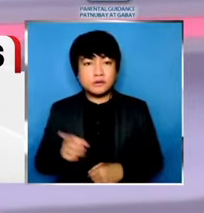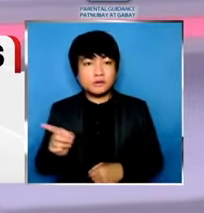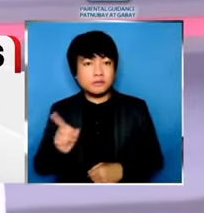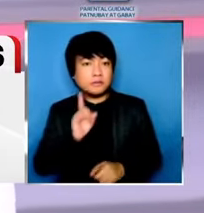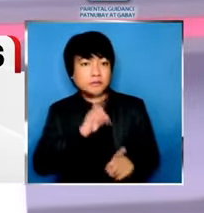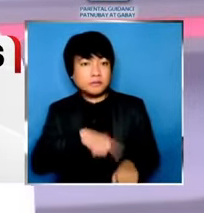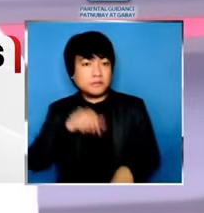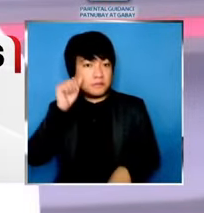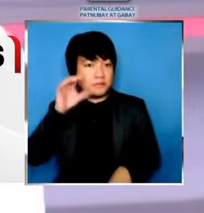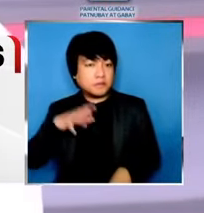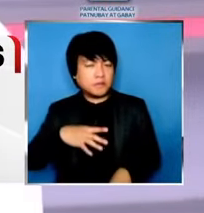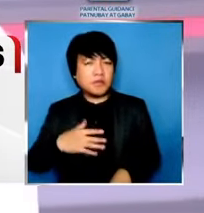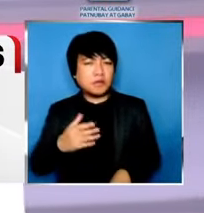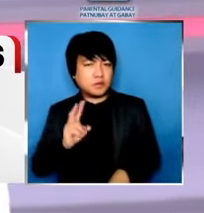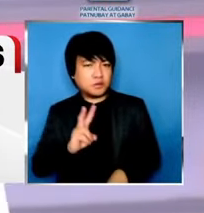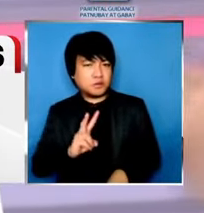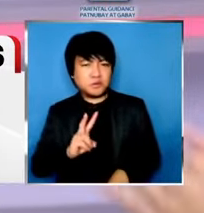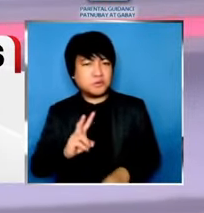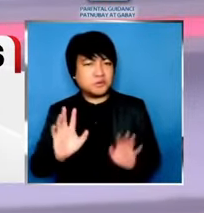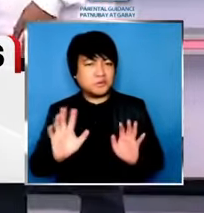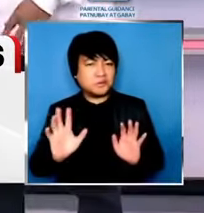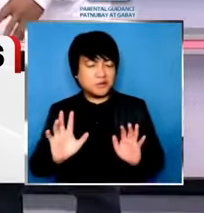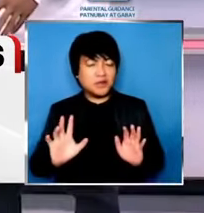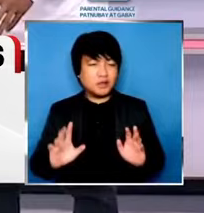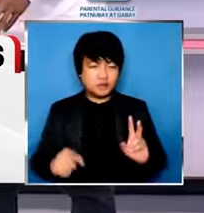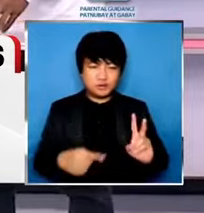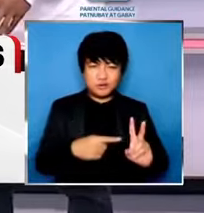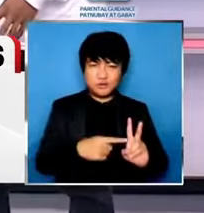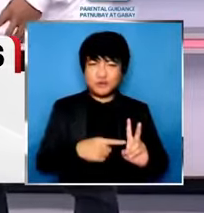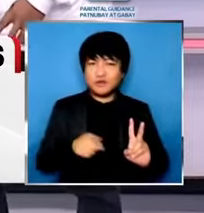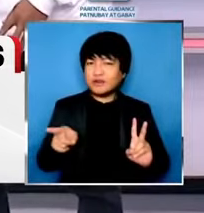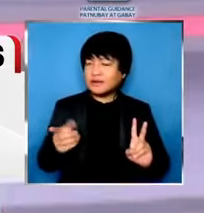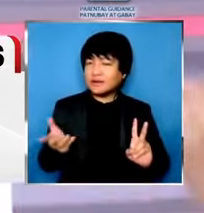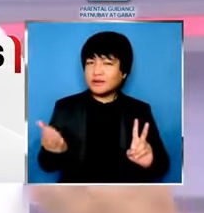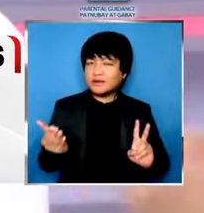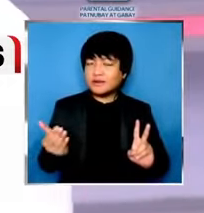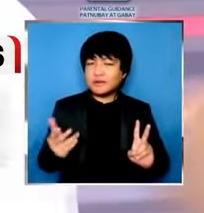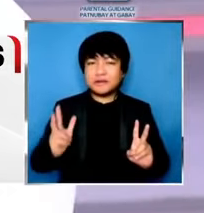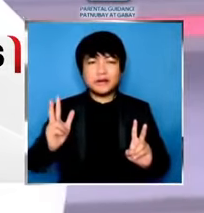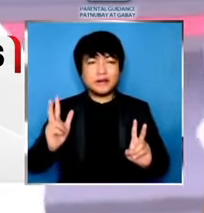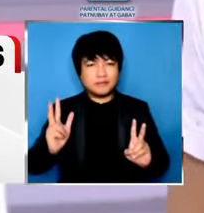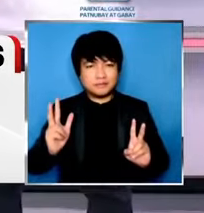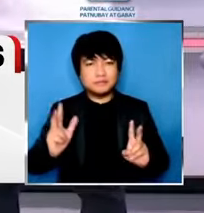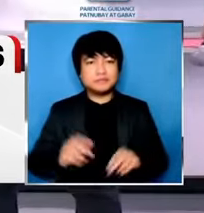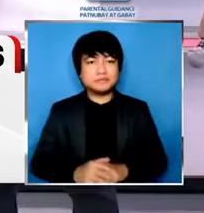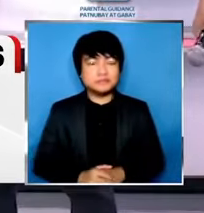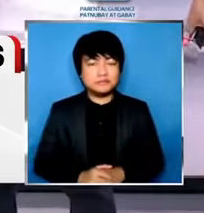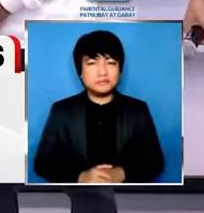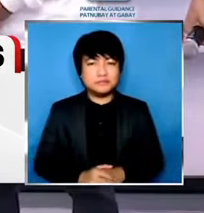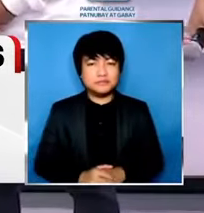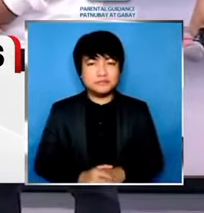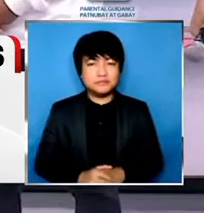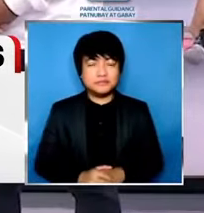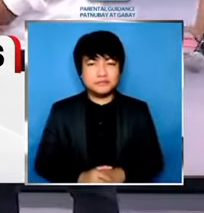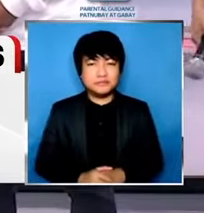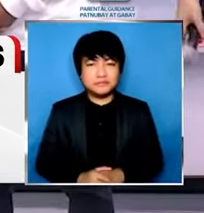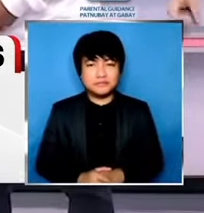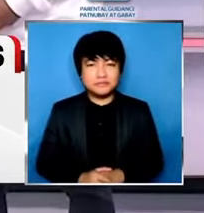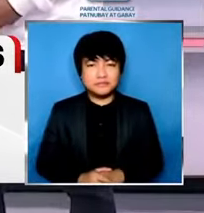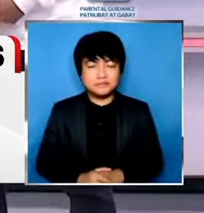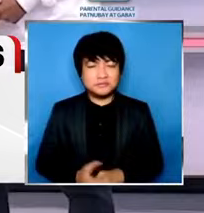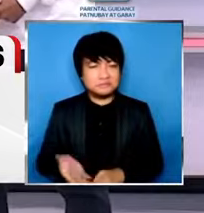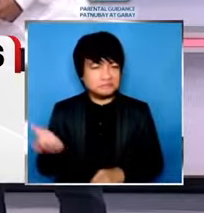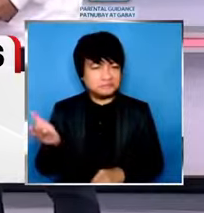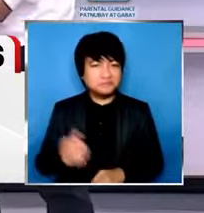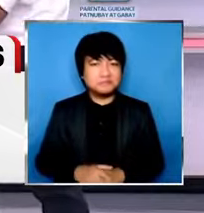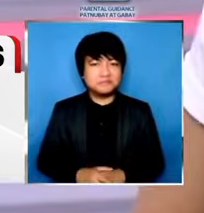May alam akong dalawa. Eh, dalawa na yung sa kanya. Kailangan mas mataas sa'yo, Brad. Tatlo po. Tatlo? Eh, di ikaw na. Sige. Maraming